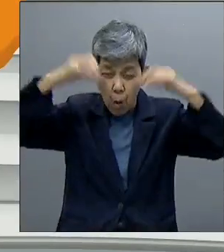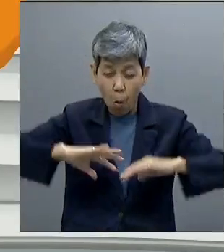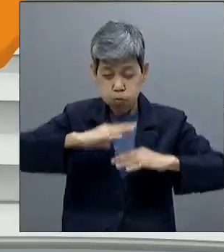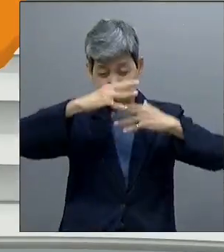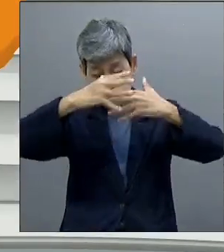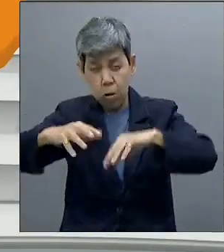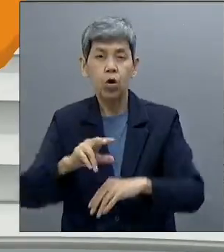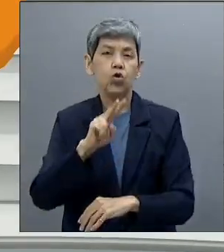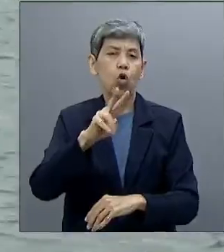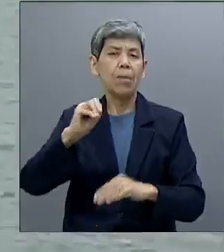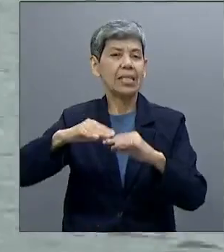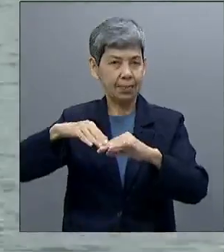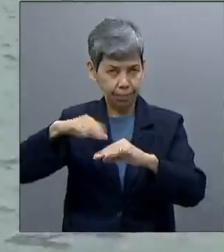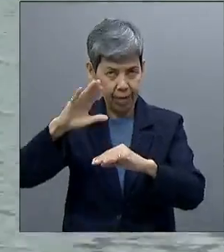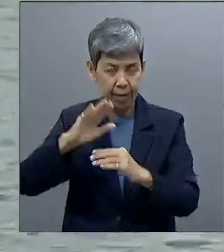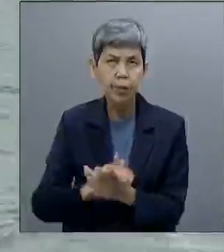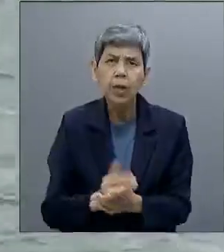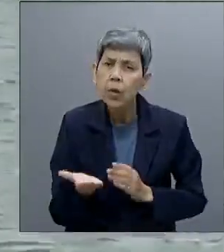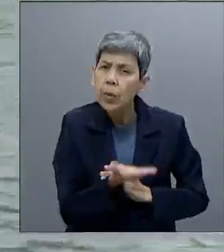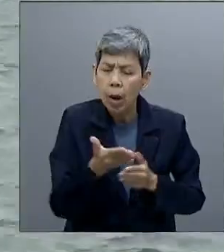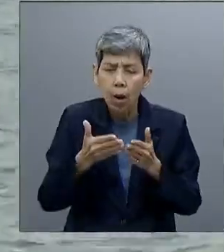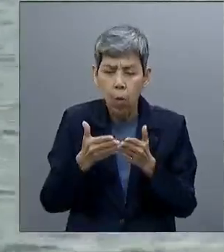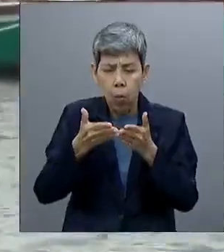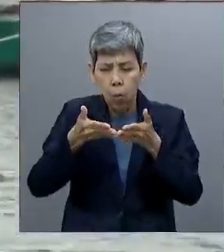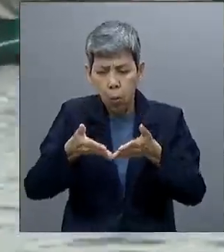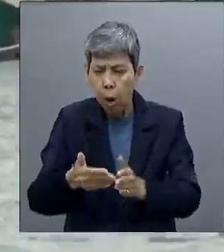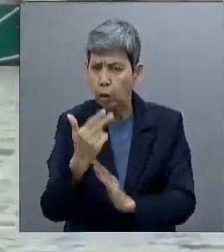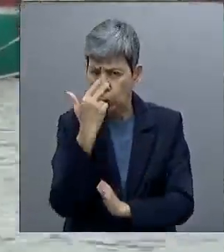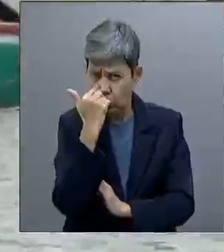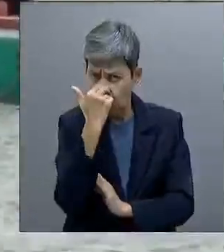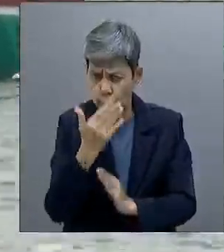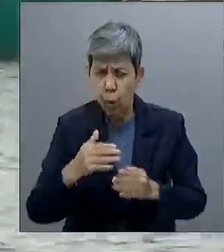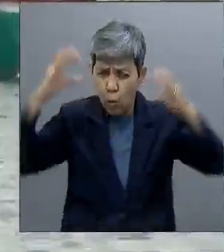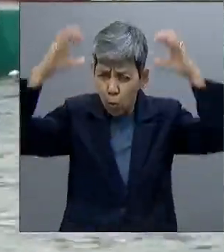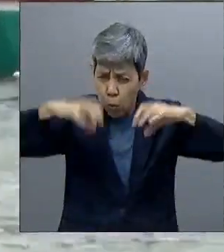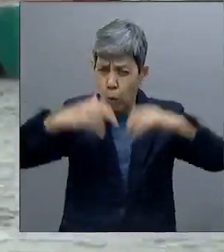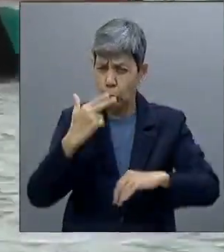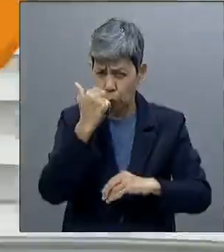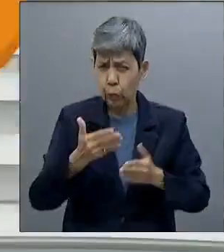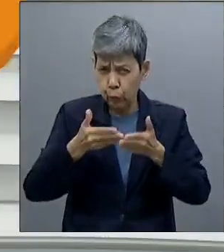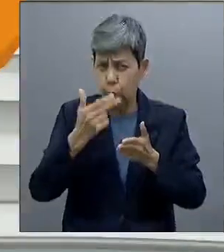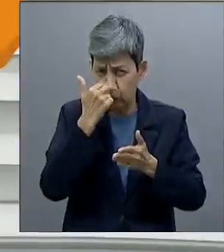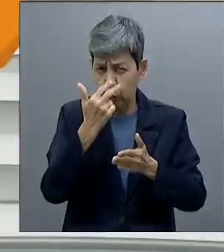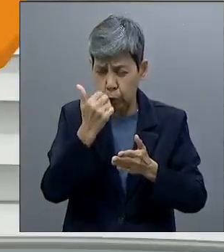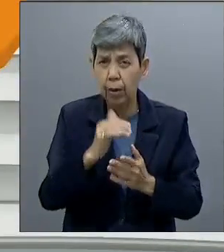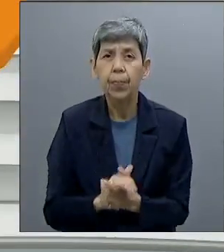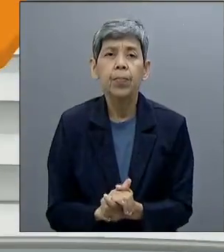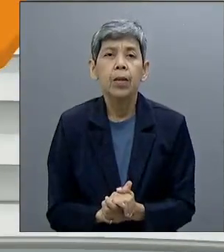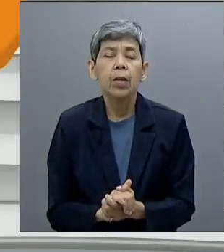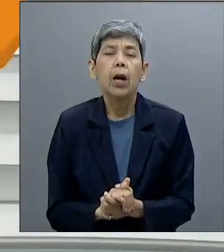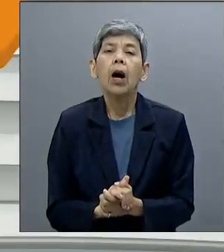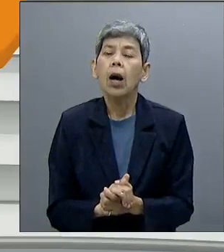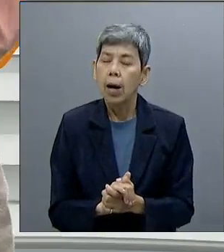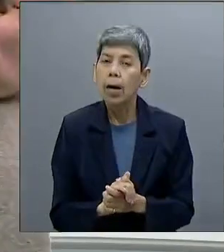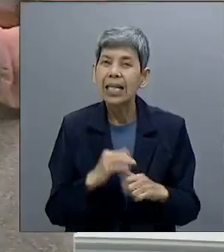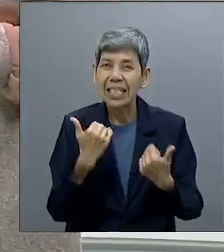คลื่นสูงมากกว่า2เมตรนะคะก็ขอให้ชาวเรือนั้นหลีกเลี่ยงการเดินเรือในบริเวณที่มีฝนฟ้าคะนองกันไปด้วยค่ะในส่วนความคืบหน้า